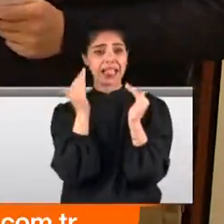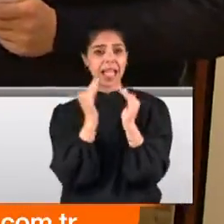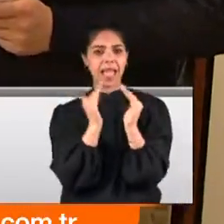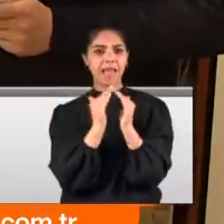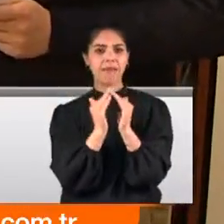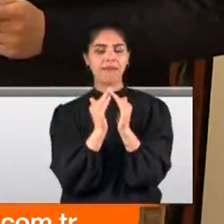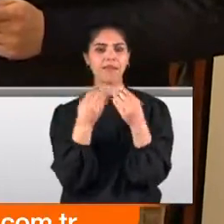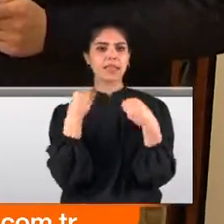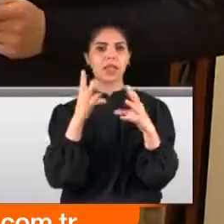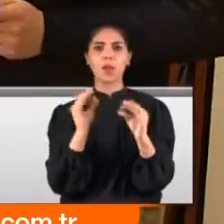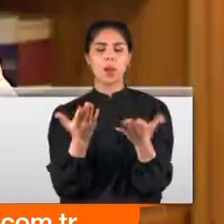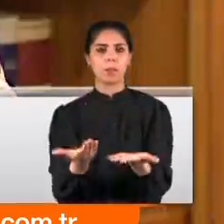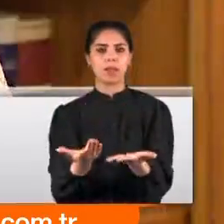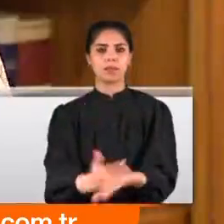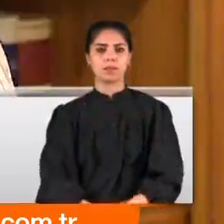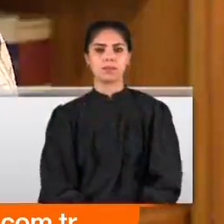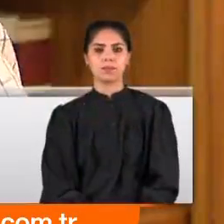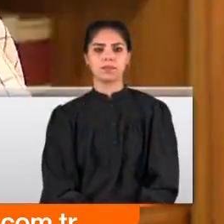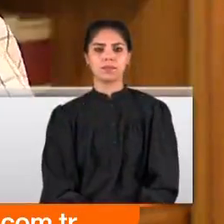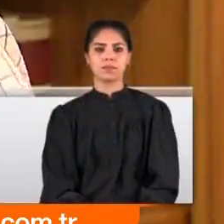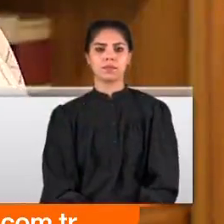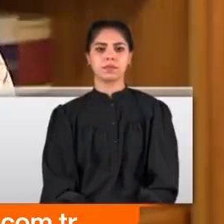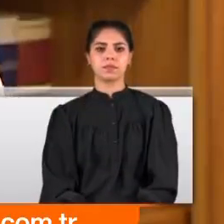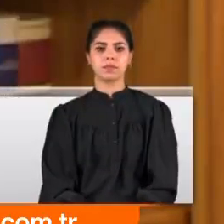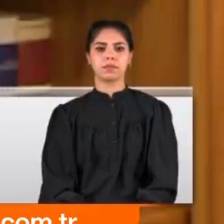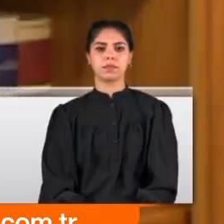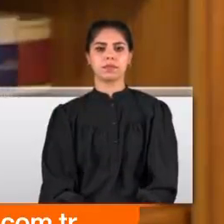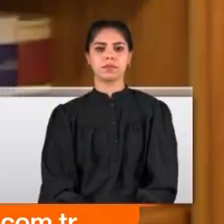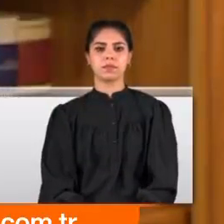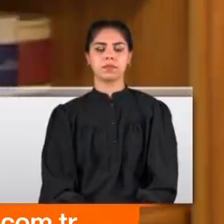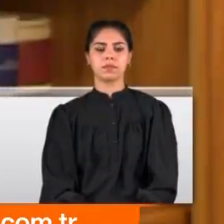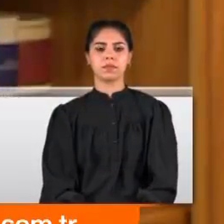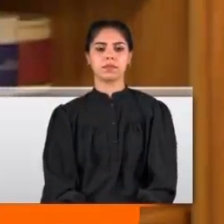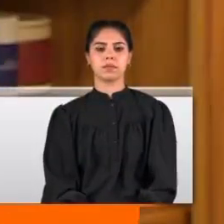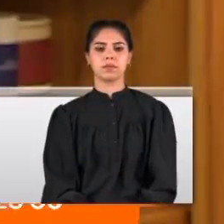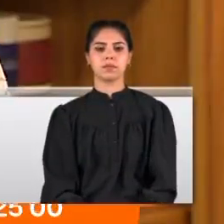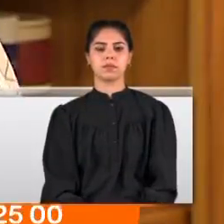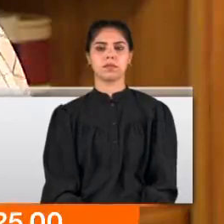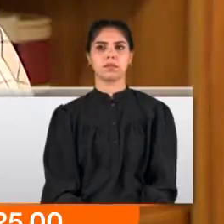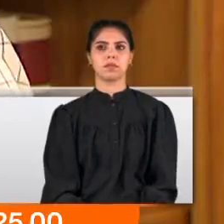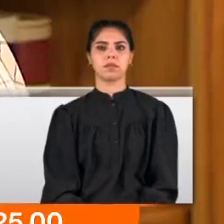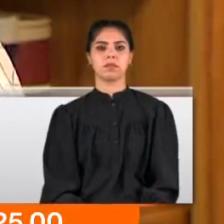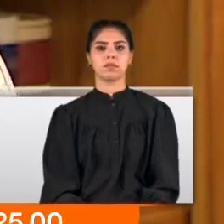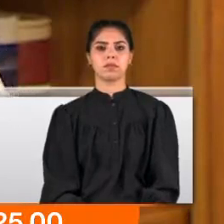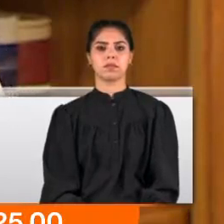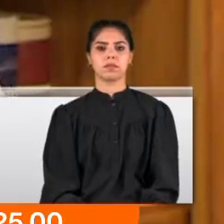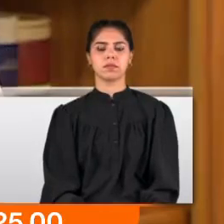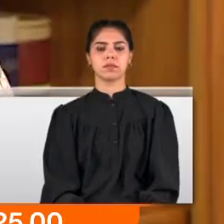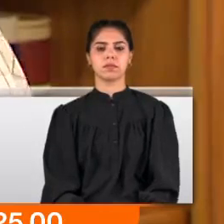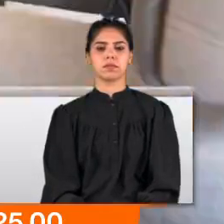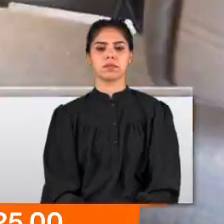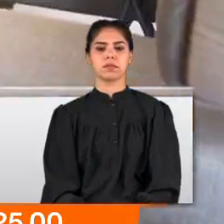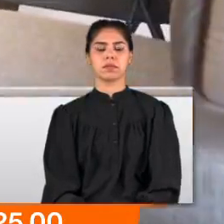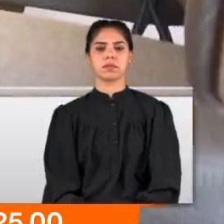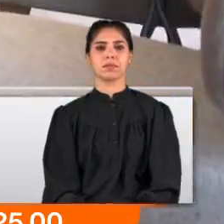Evin her an satılacak olması tabağına şuur iki yılı aşkın süredir evde yaşıyorum her an evsiz kalmaktan korkuyorum zaten